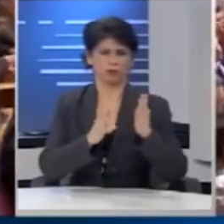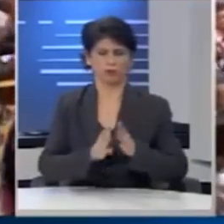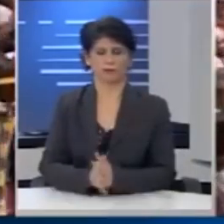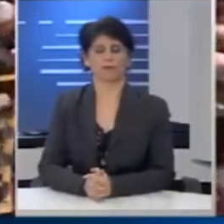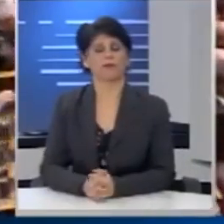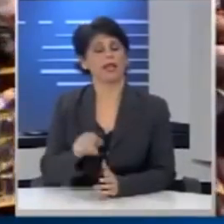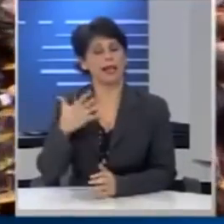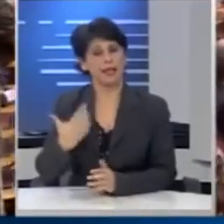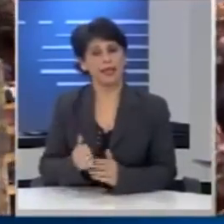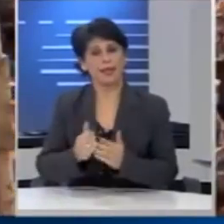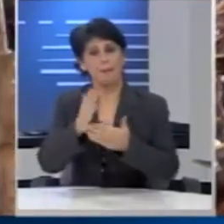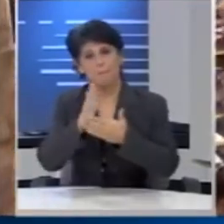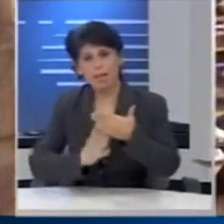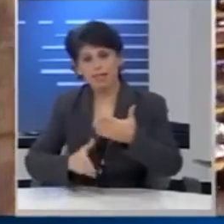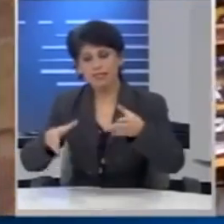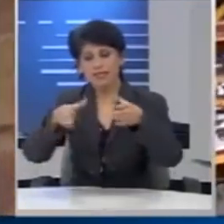Είναι η μεσαία τάξη.